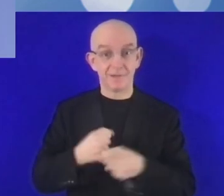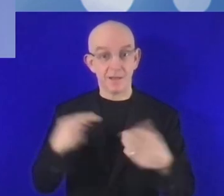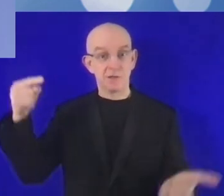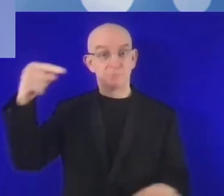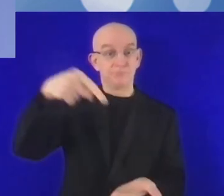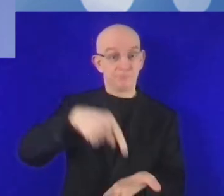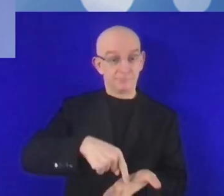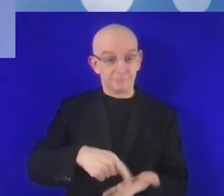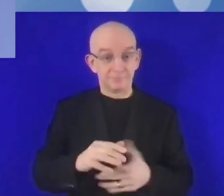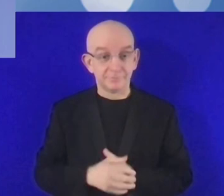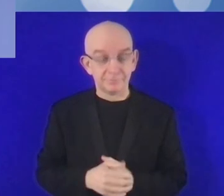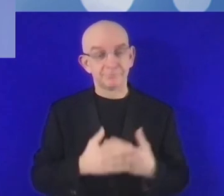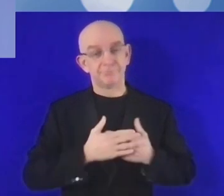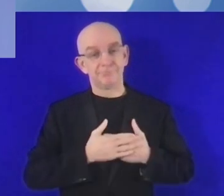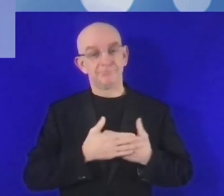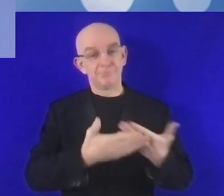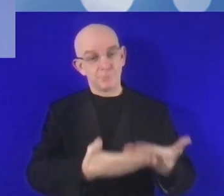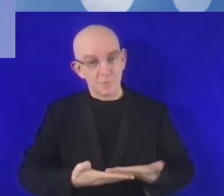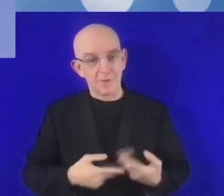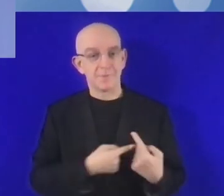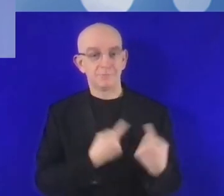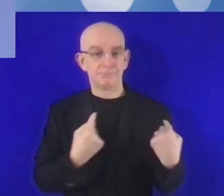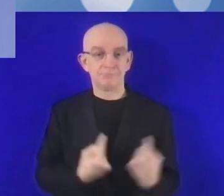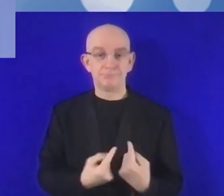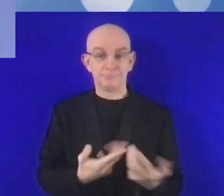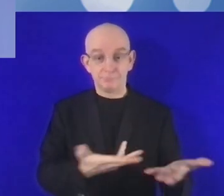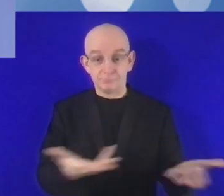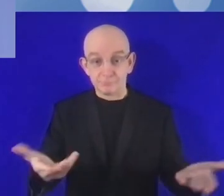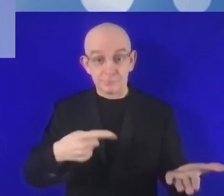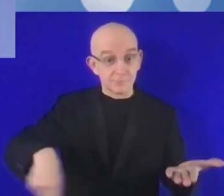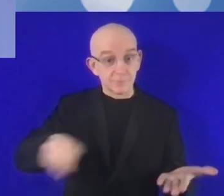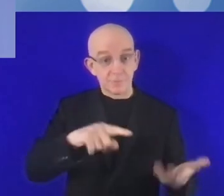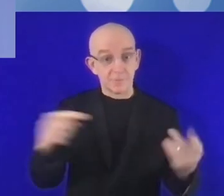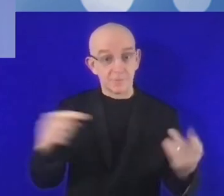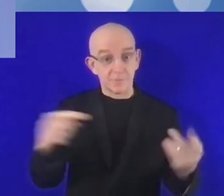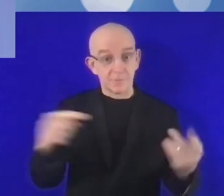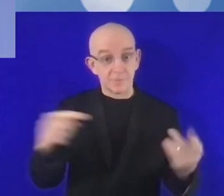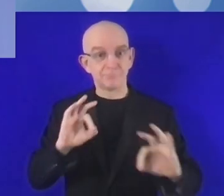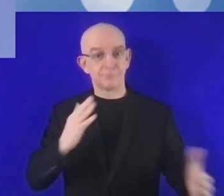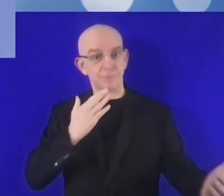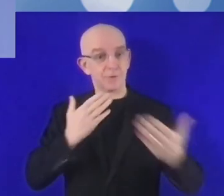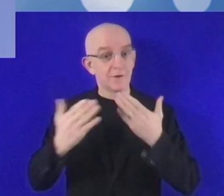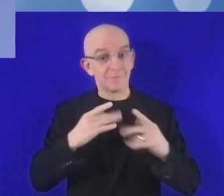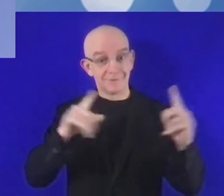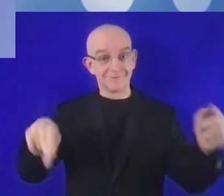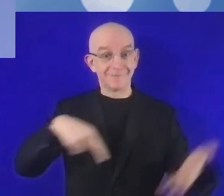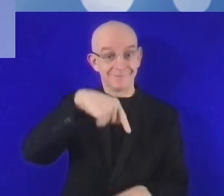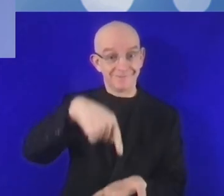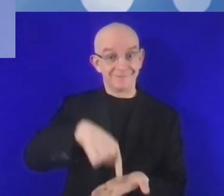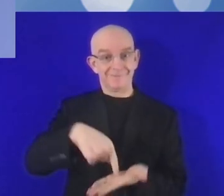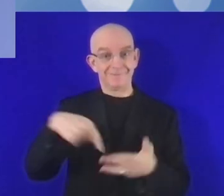Приветствую всех собранных здесь, в этом гостеприимном зале